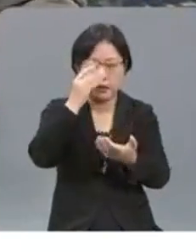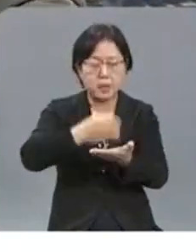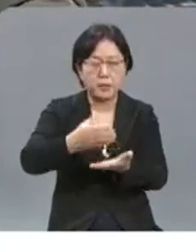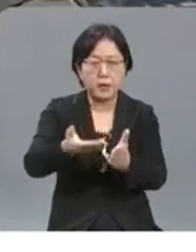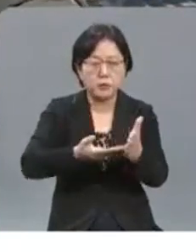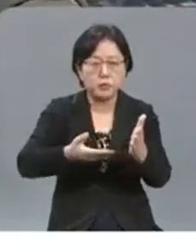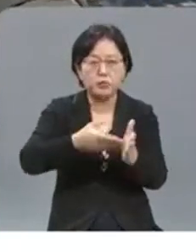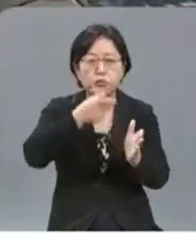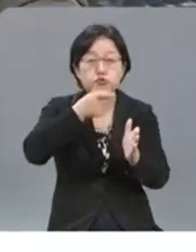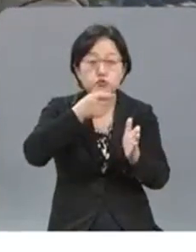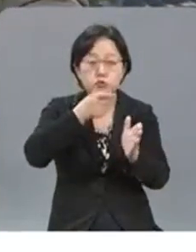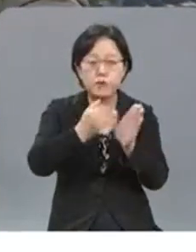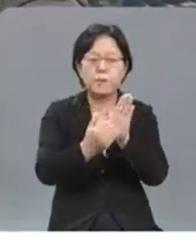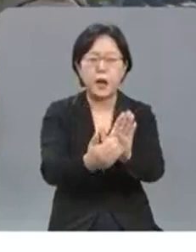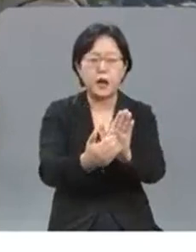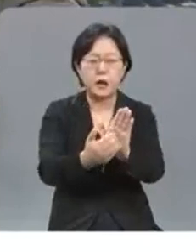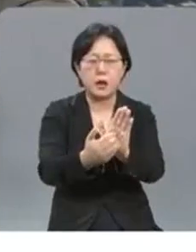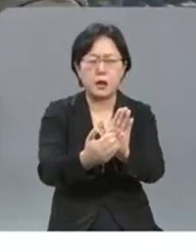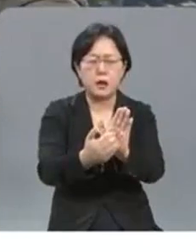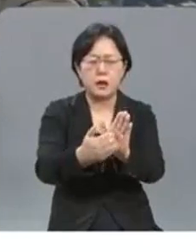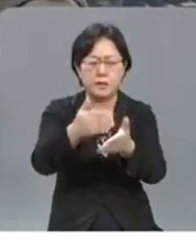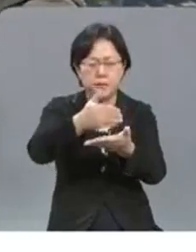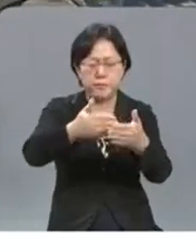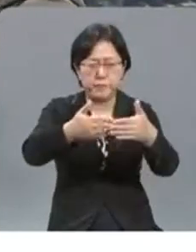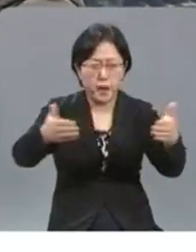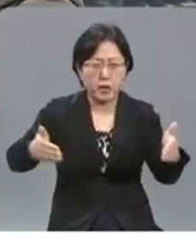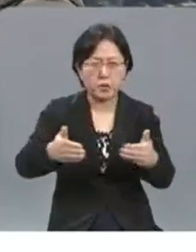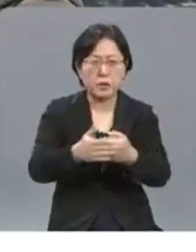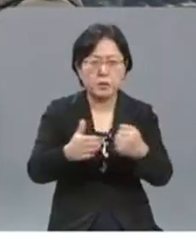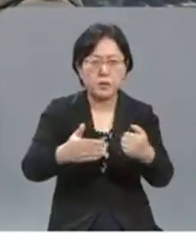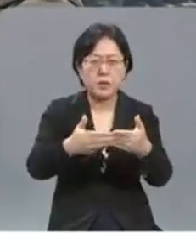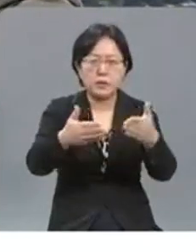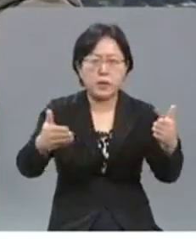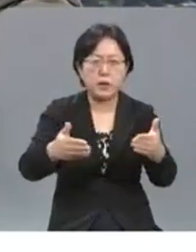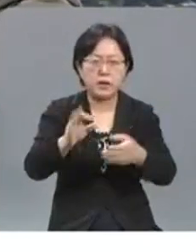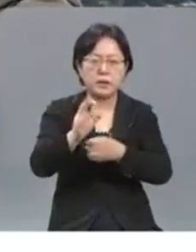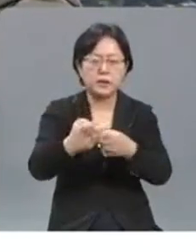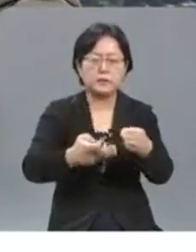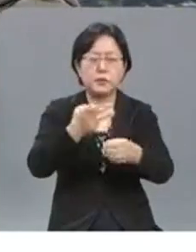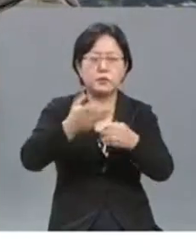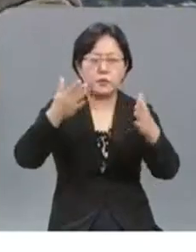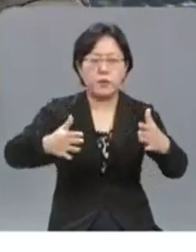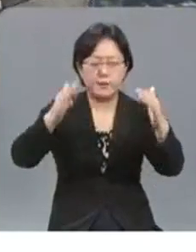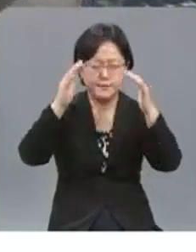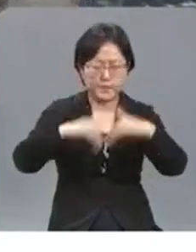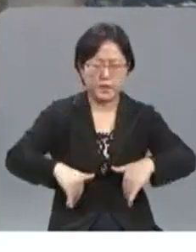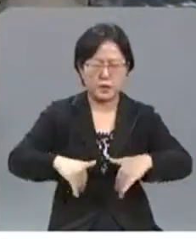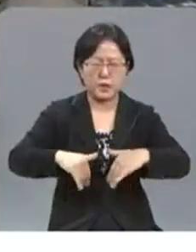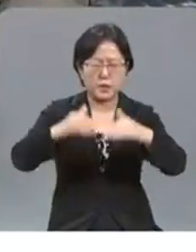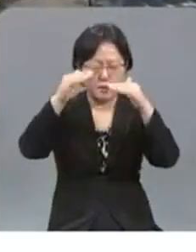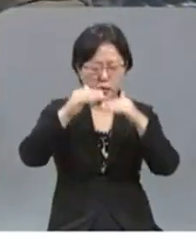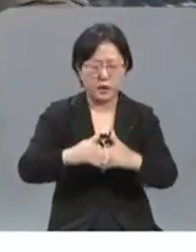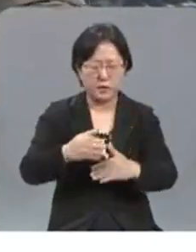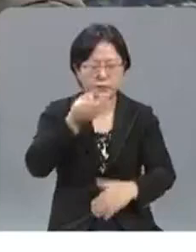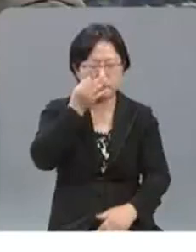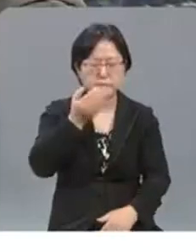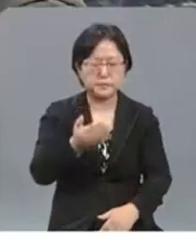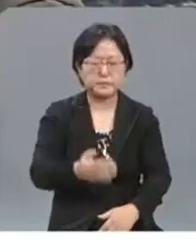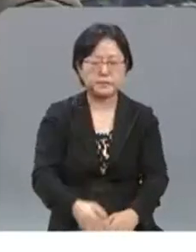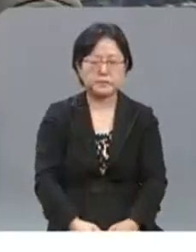유입되는 물길을 막기 위해 설치한 차수벽 때문인데요. 이 차수벽이 13년 만에 철거됩니다. 곽선영 기자가